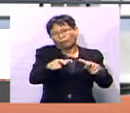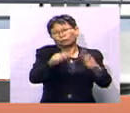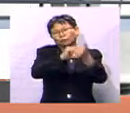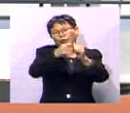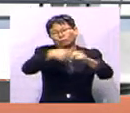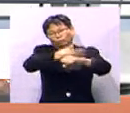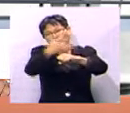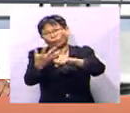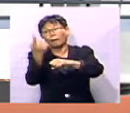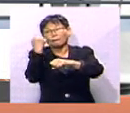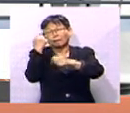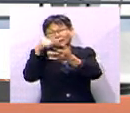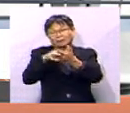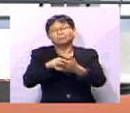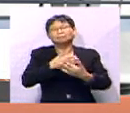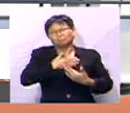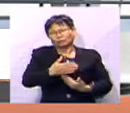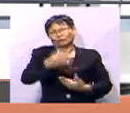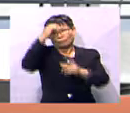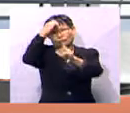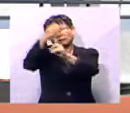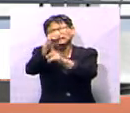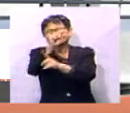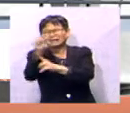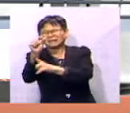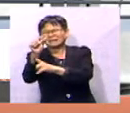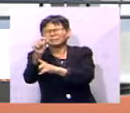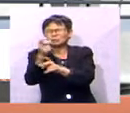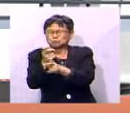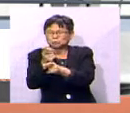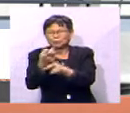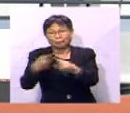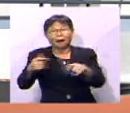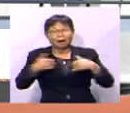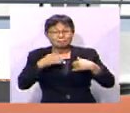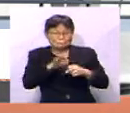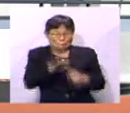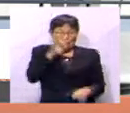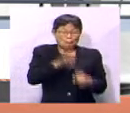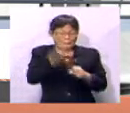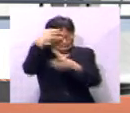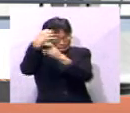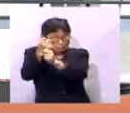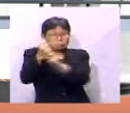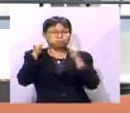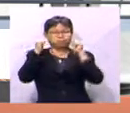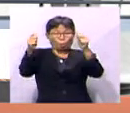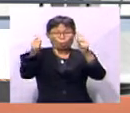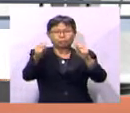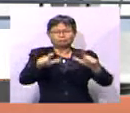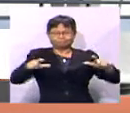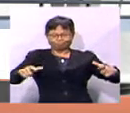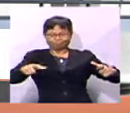Sukan Commonwealth baru-baru ini. Akui misi itu sedikit berliku namun berbekalkan semangat dan keazaman yang tinggi rakan